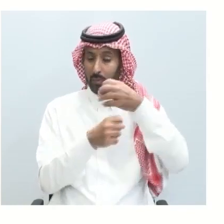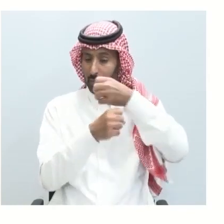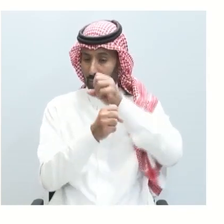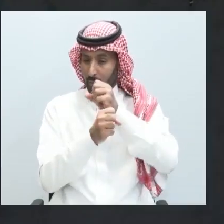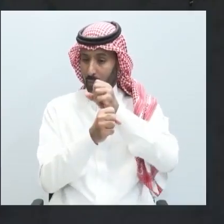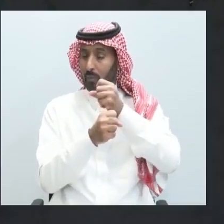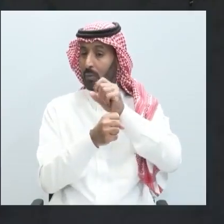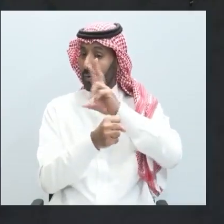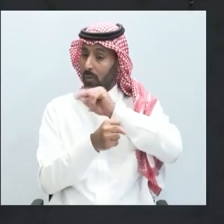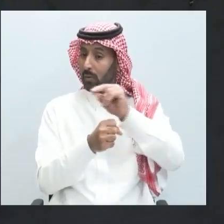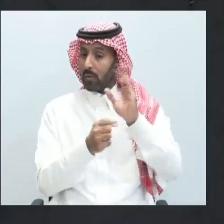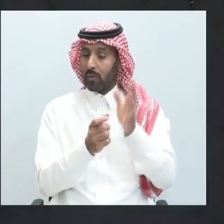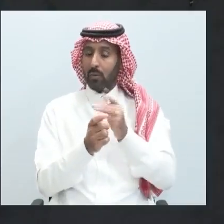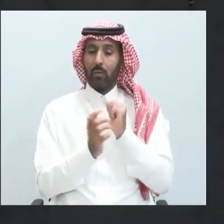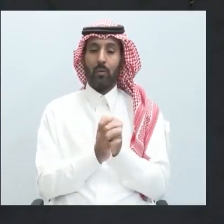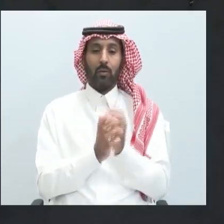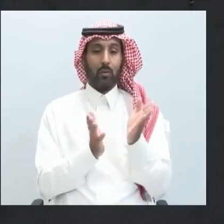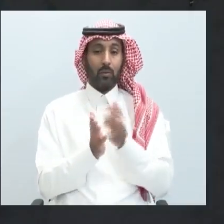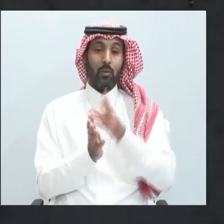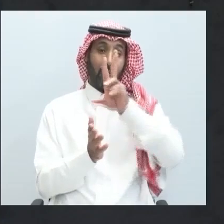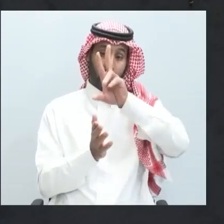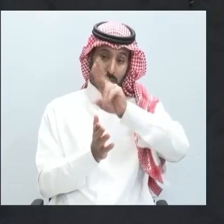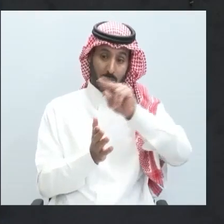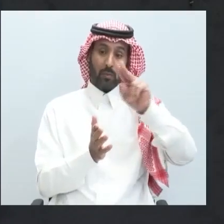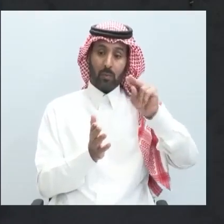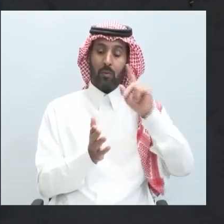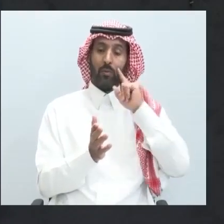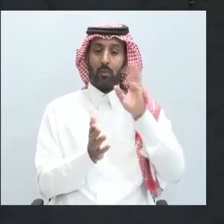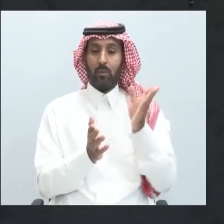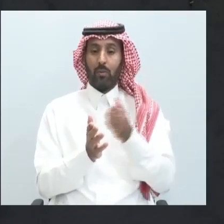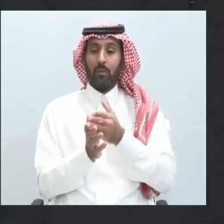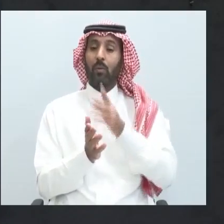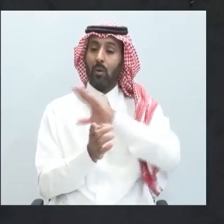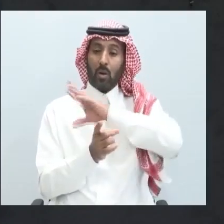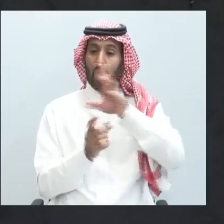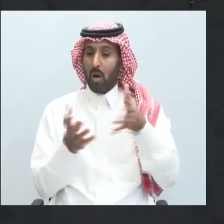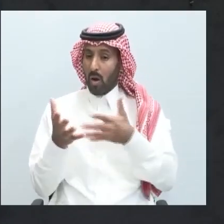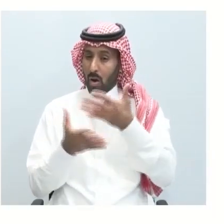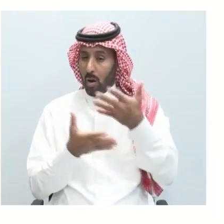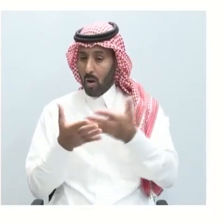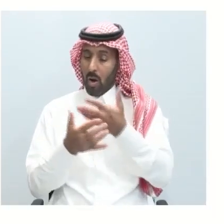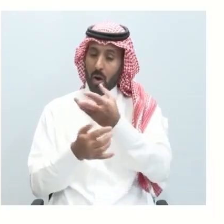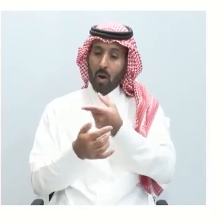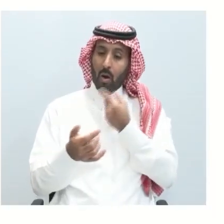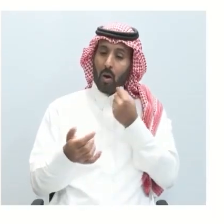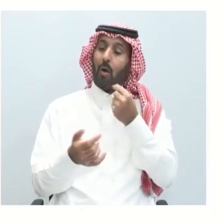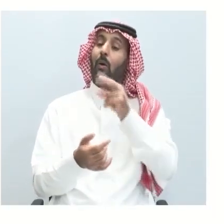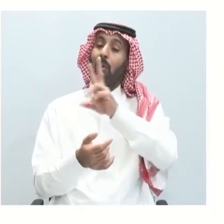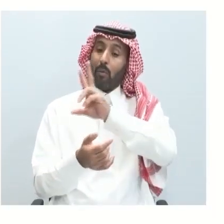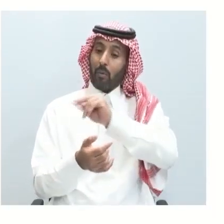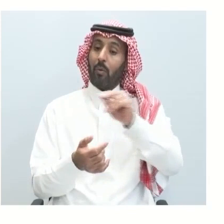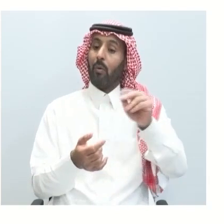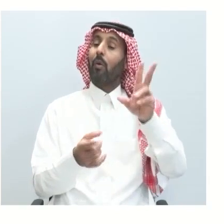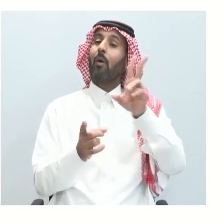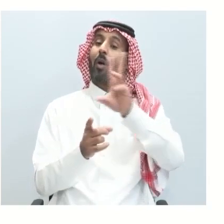كلهم غاز اذا هو متجانس فما معنى التفاعل متجانس هو ان تكون المتفاعلات والنواتج موجوده في